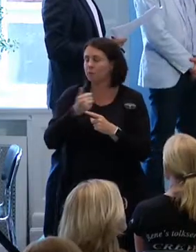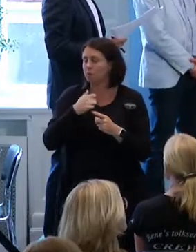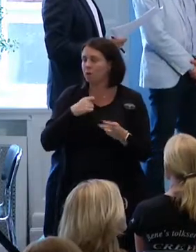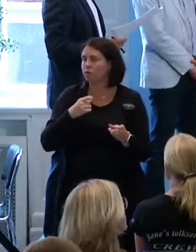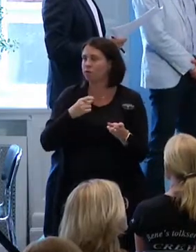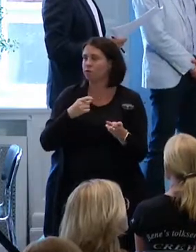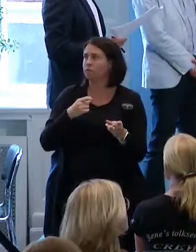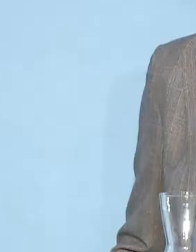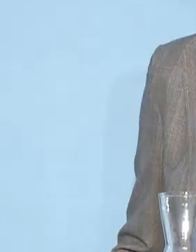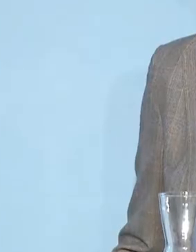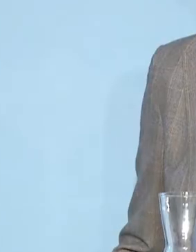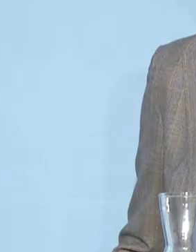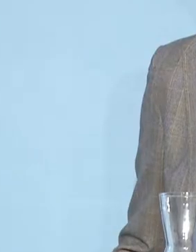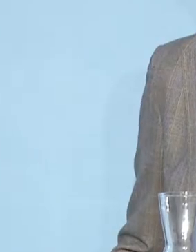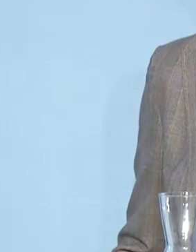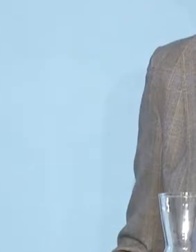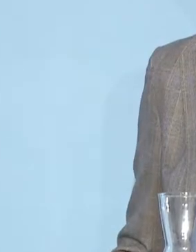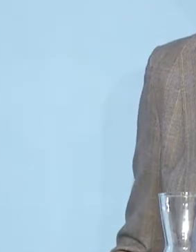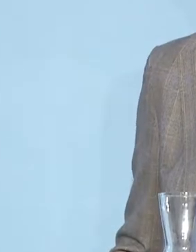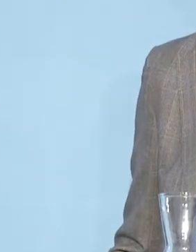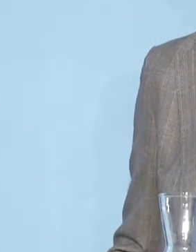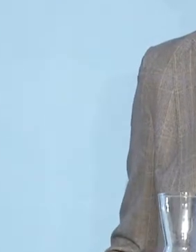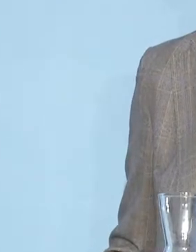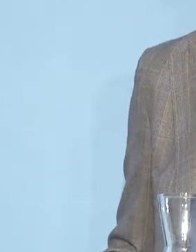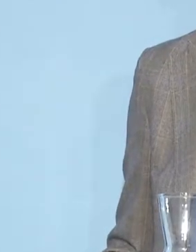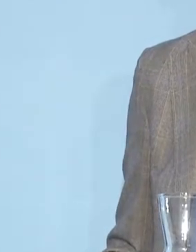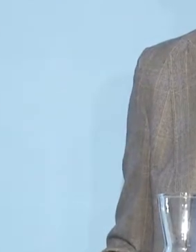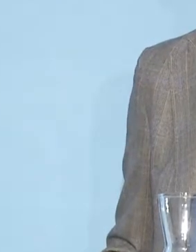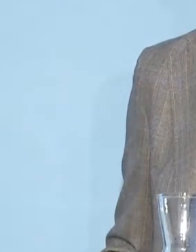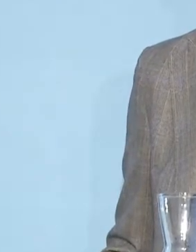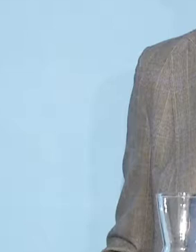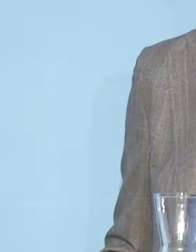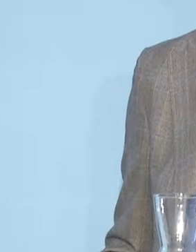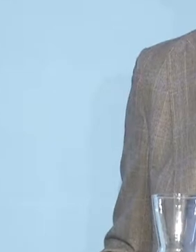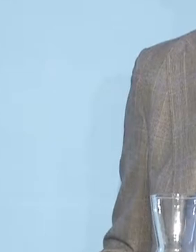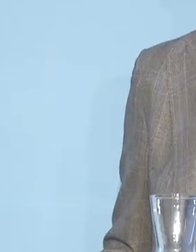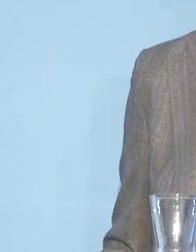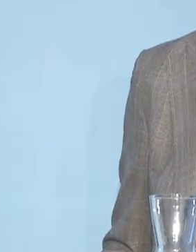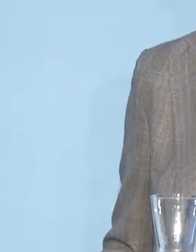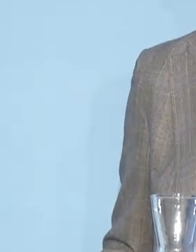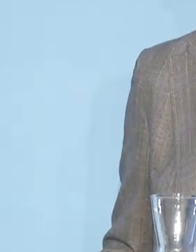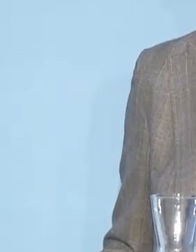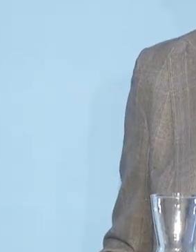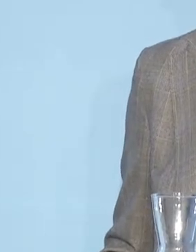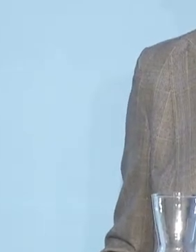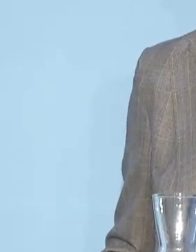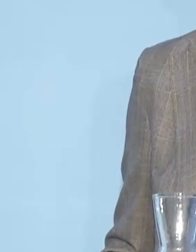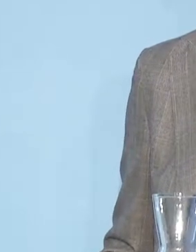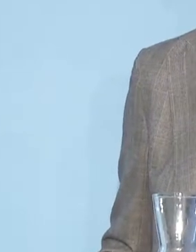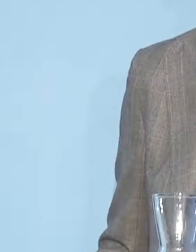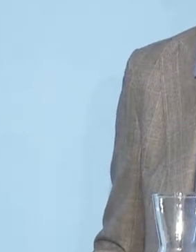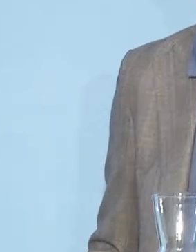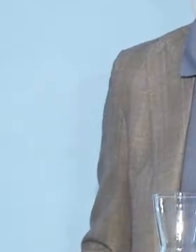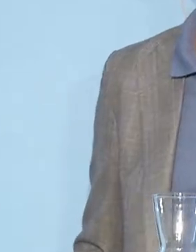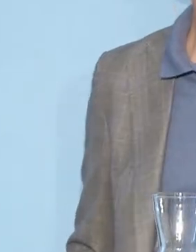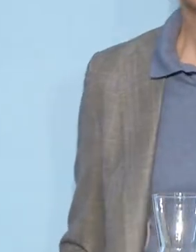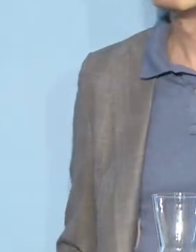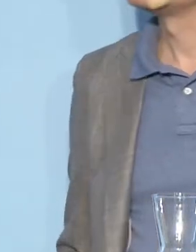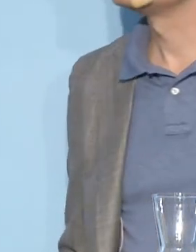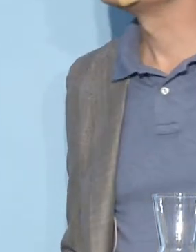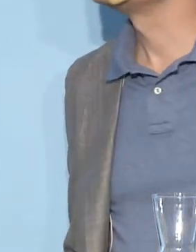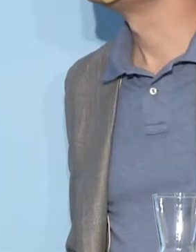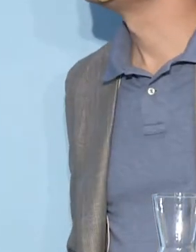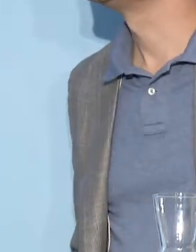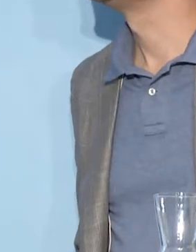vi är beroende av liksom goda samarbeten. Men jag tror absolut att den nya arkitekturpolitiken kan hjälpa oss. Men